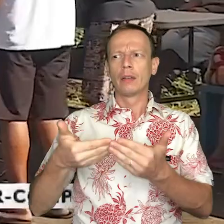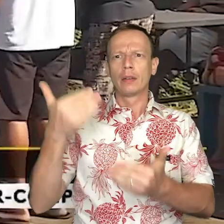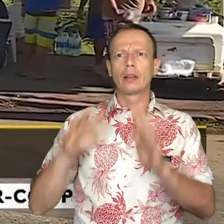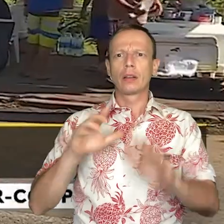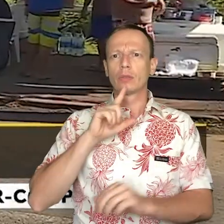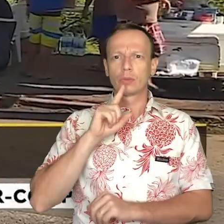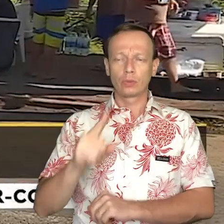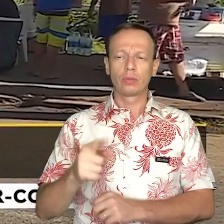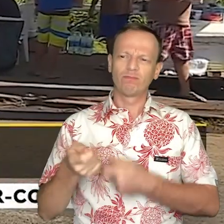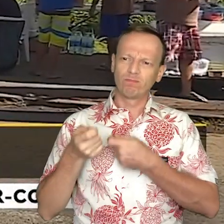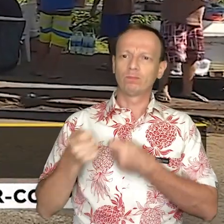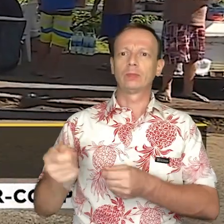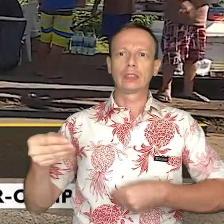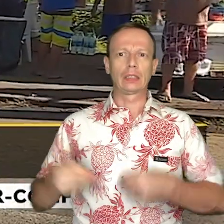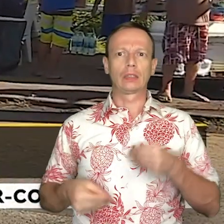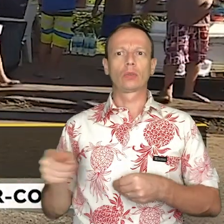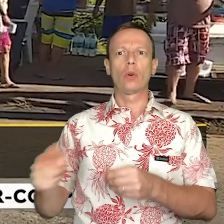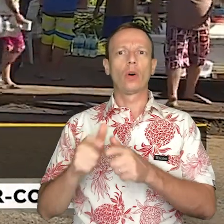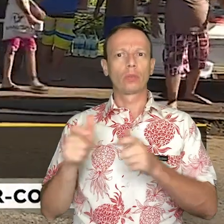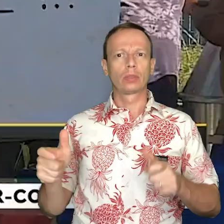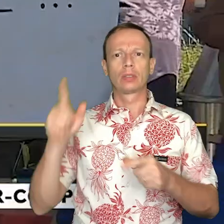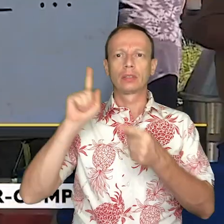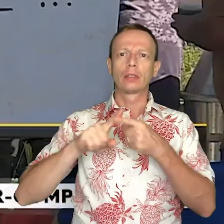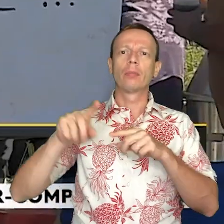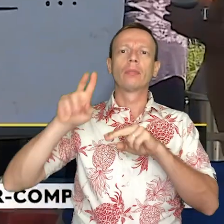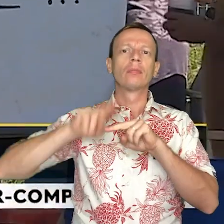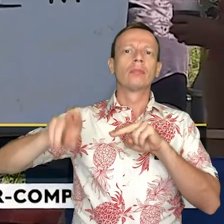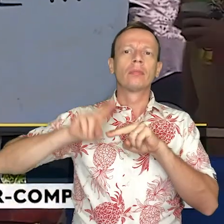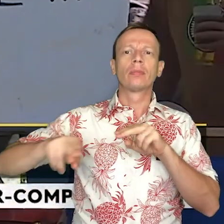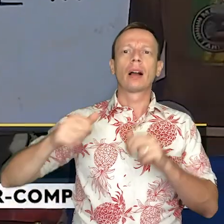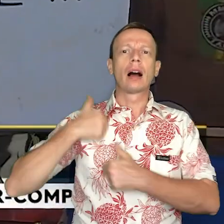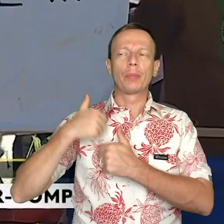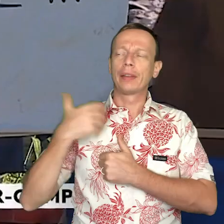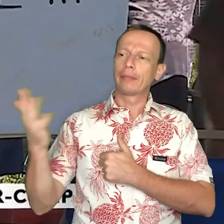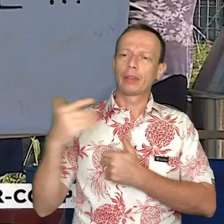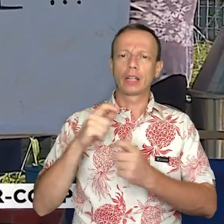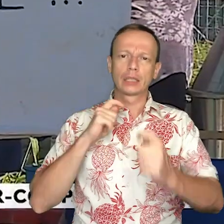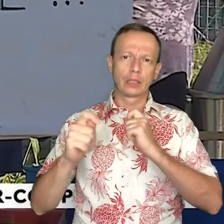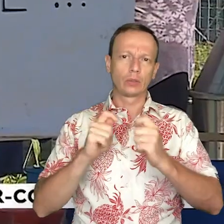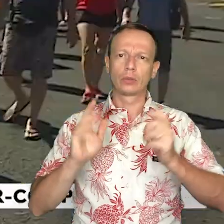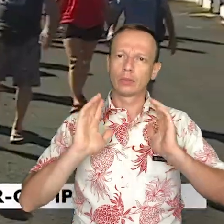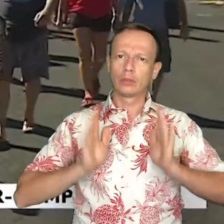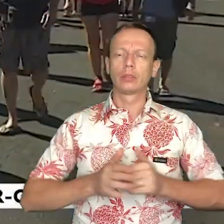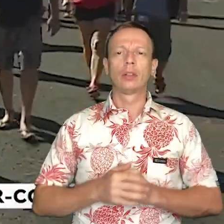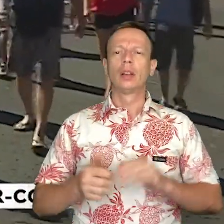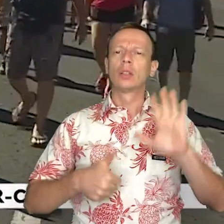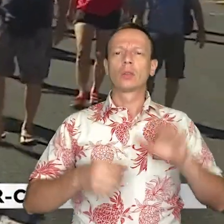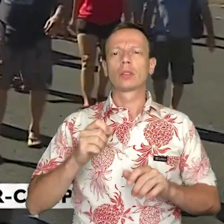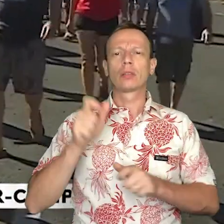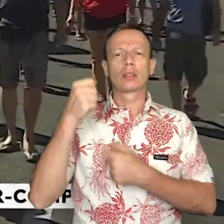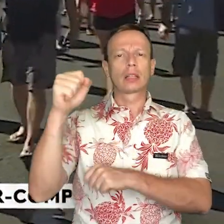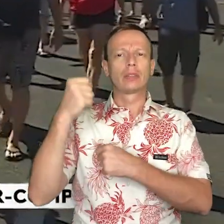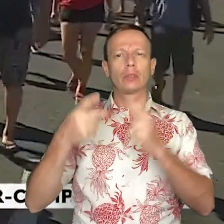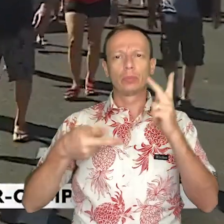depuis 15 jours forcent la direction de la société de maintenance des avions de l'armée à discuter avec eux. Ce matin, la soixantaine